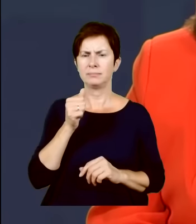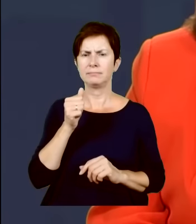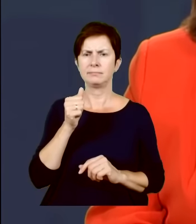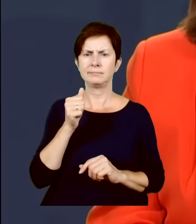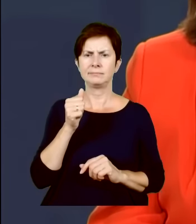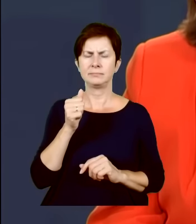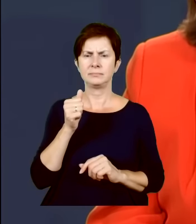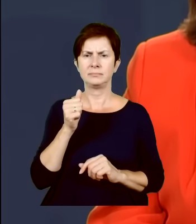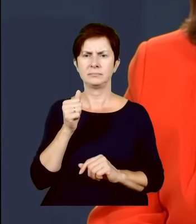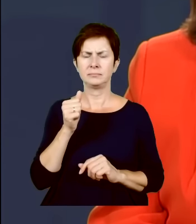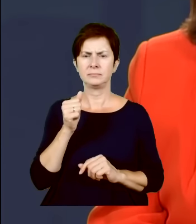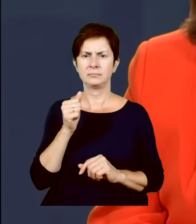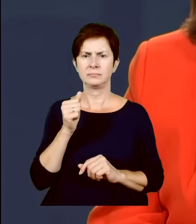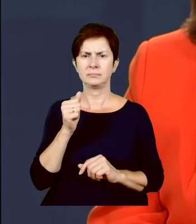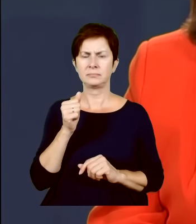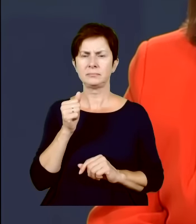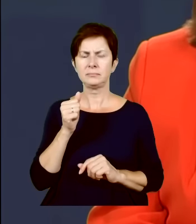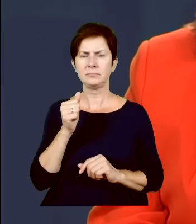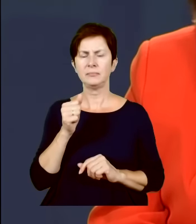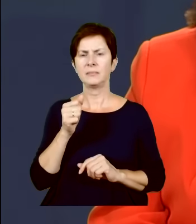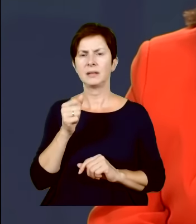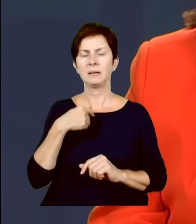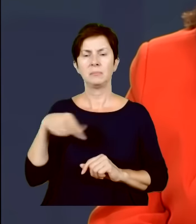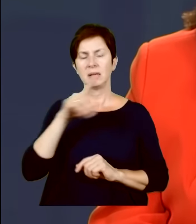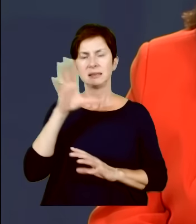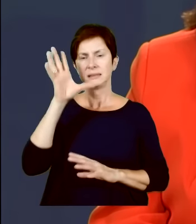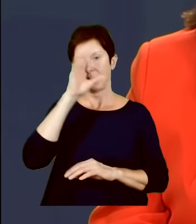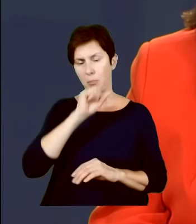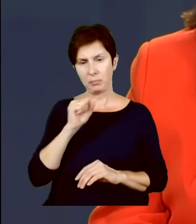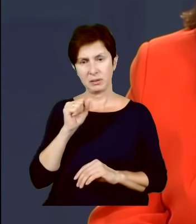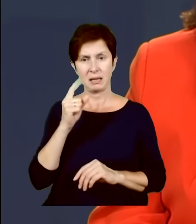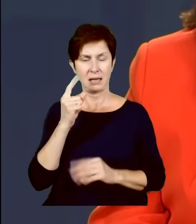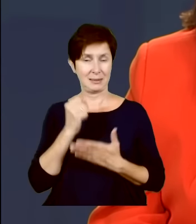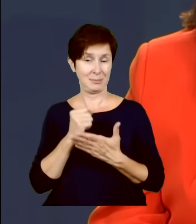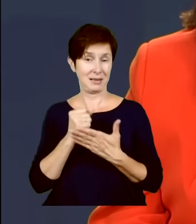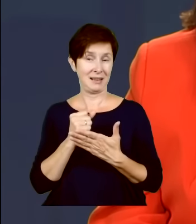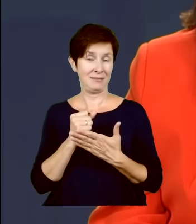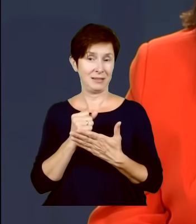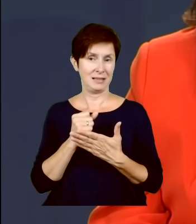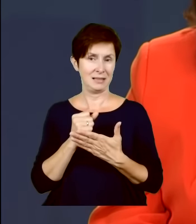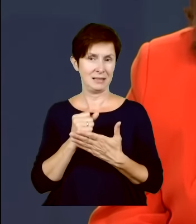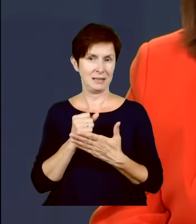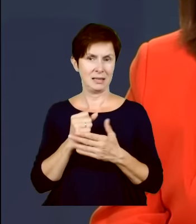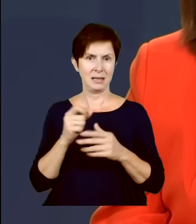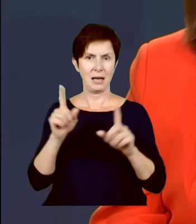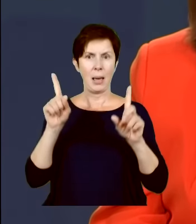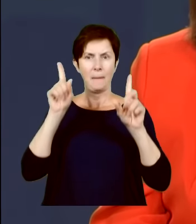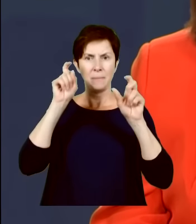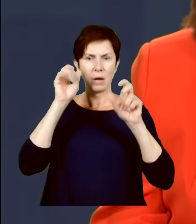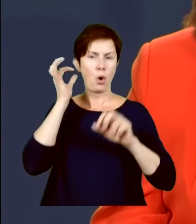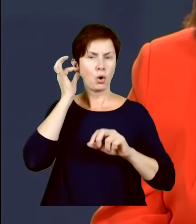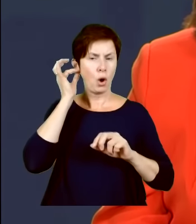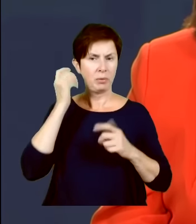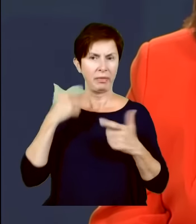się nadaje na do olimpiady ale zapomnieliśmy o tym drogie panie że piekło kobiet się nie odzywa A przez 60 parę porodówek